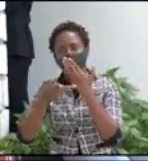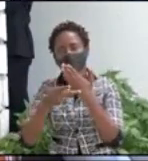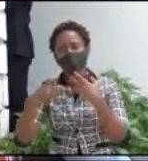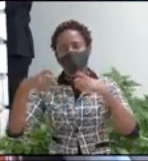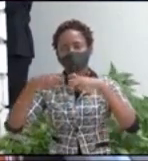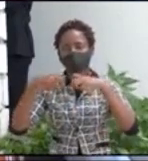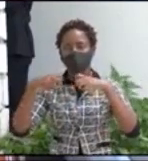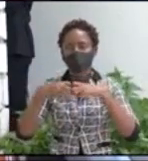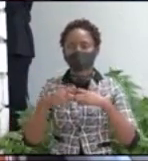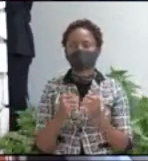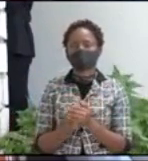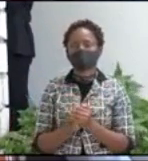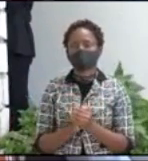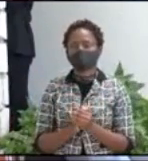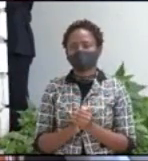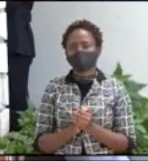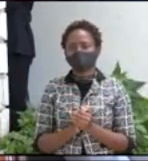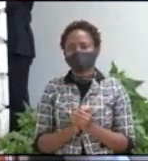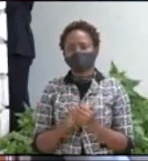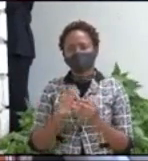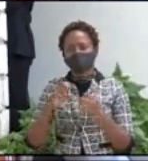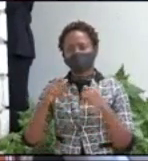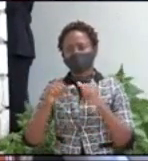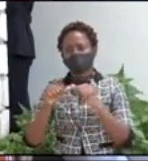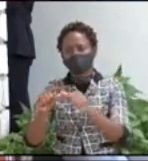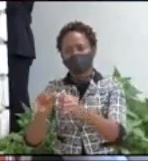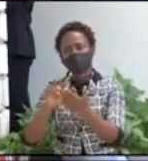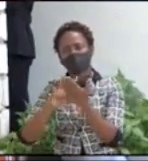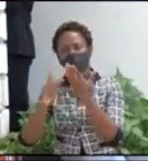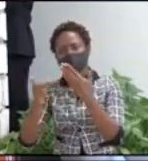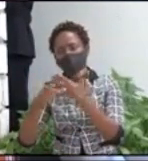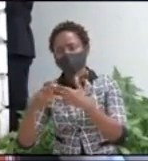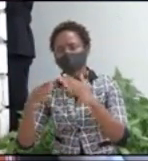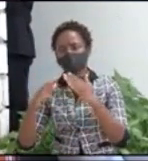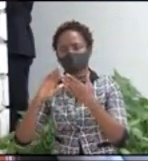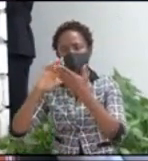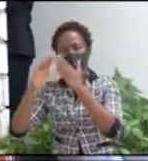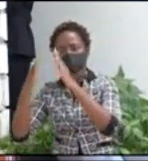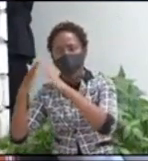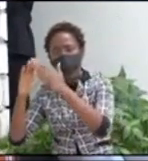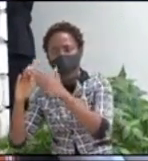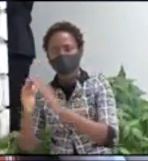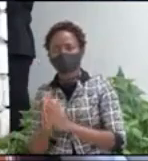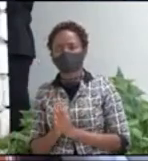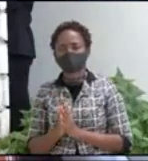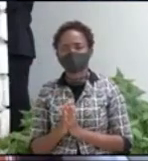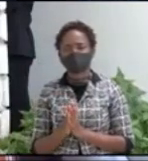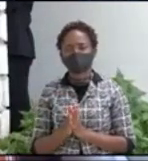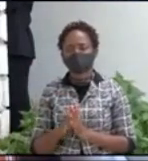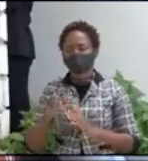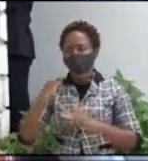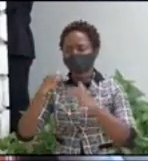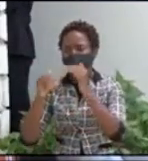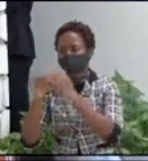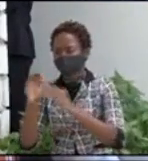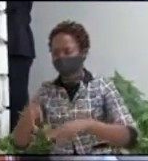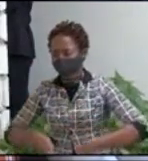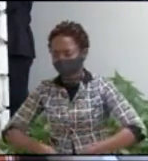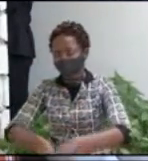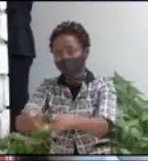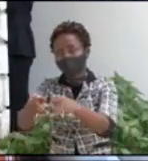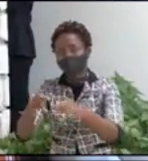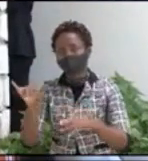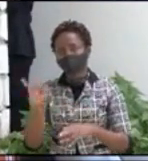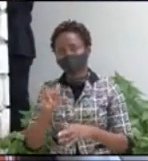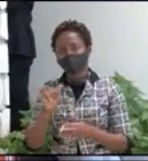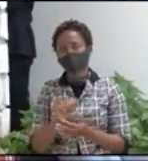réseau électrique qui pour construire pour le continuer avec programme construction barrage irrigation pour le continuer avec programme construction route même j'en m'a